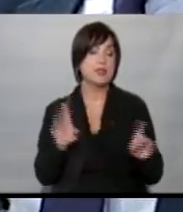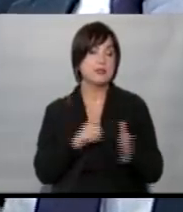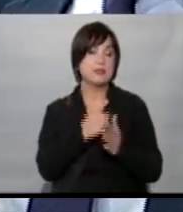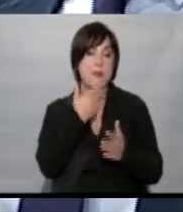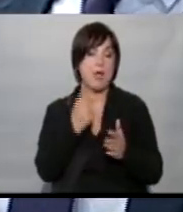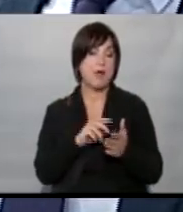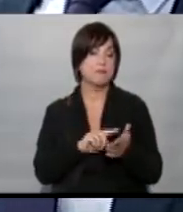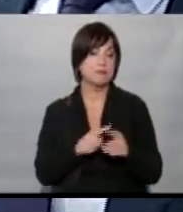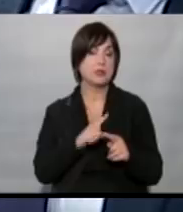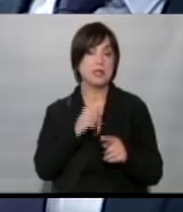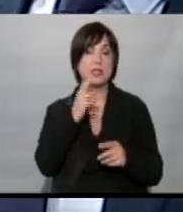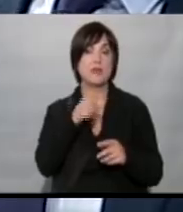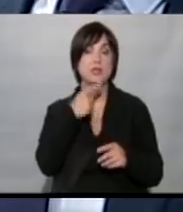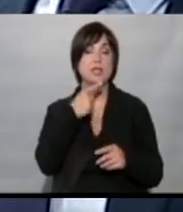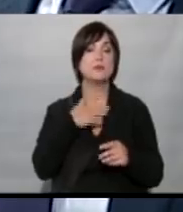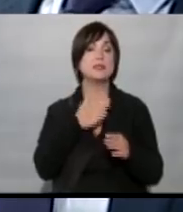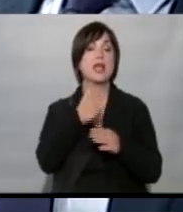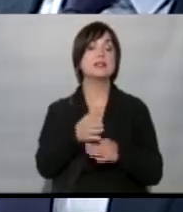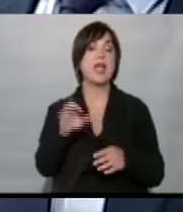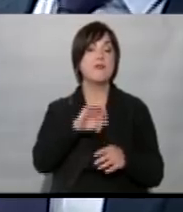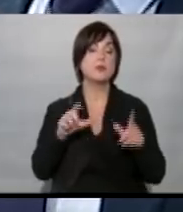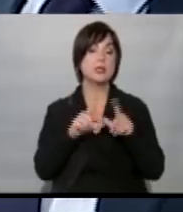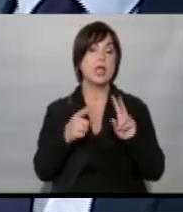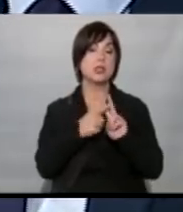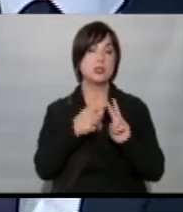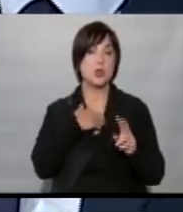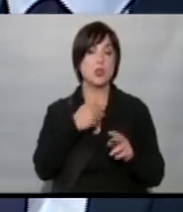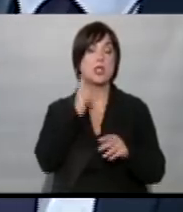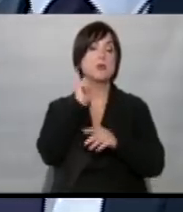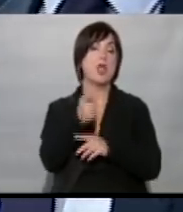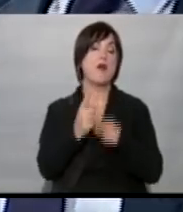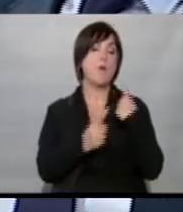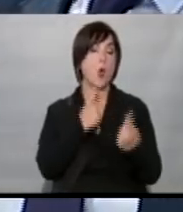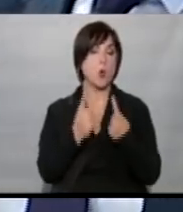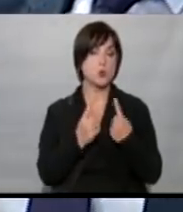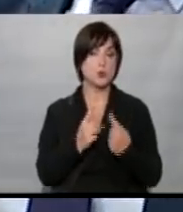сега опцијата. Ние сме, знаете, за ЕУ и НАТО, ама ние на ЕУ и НАТО ќе му поставуваме услови.